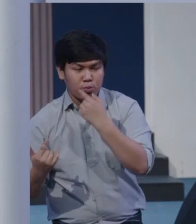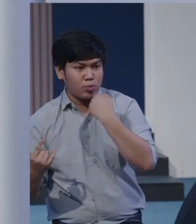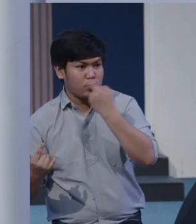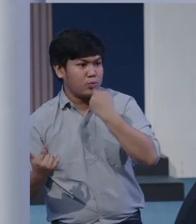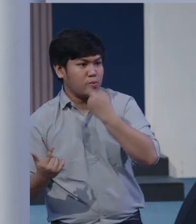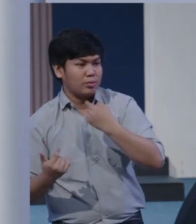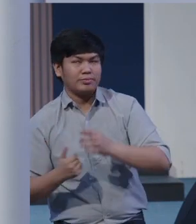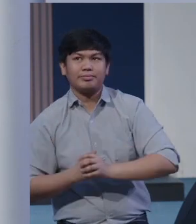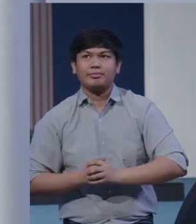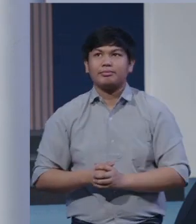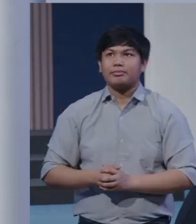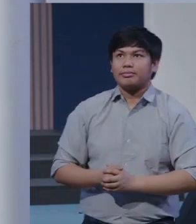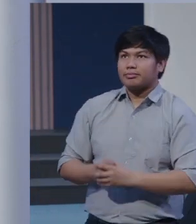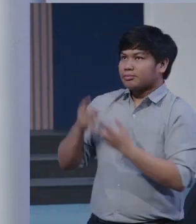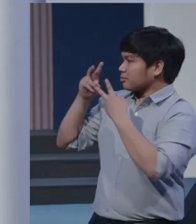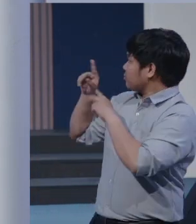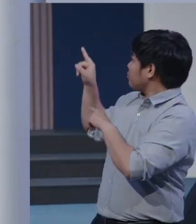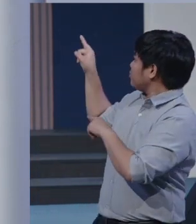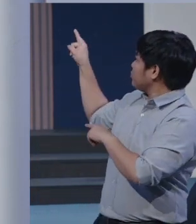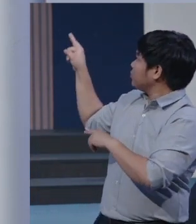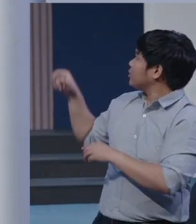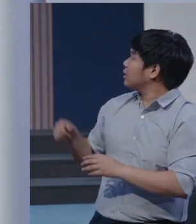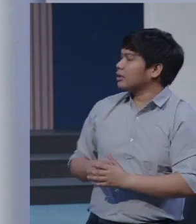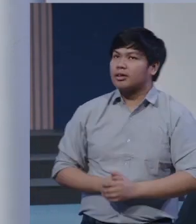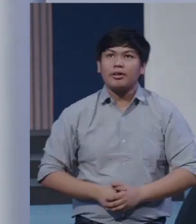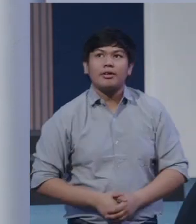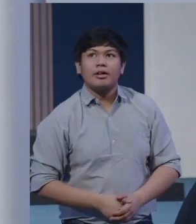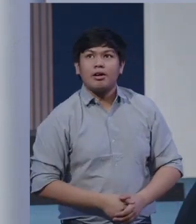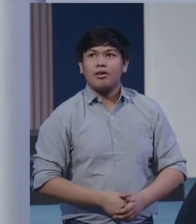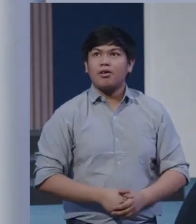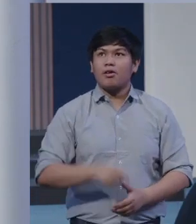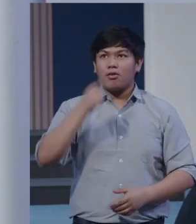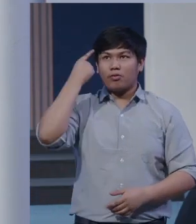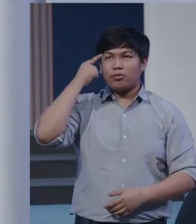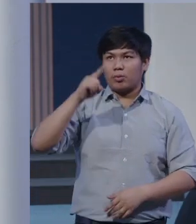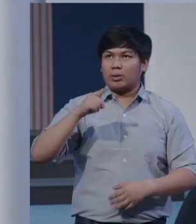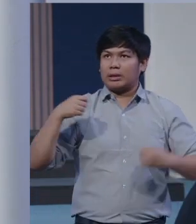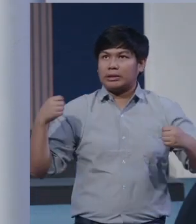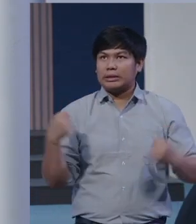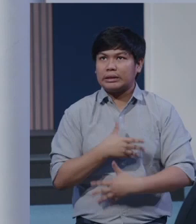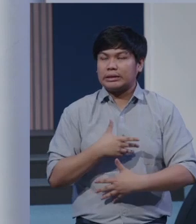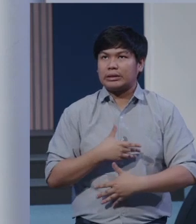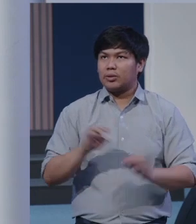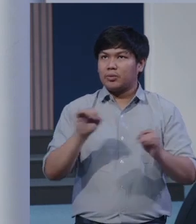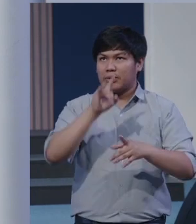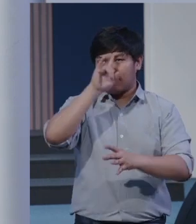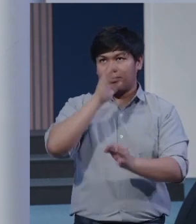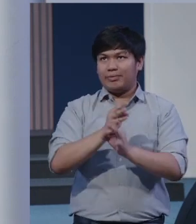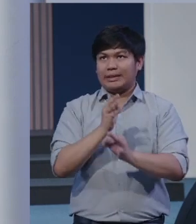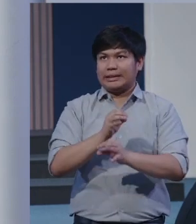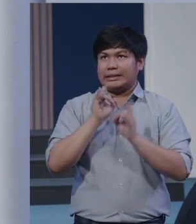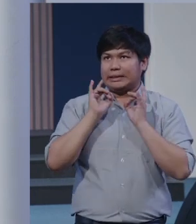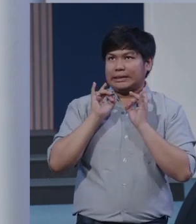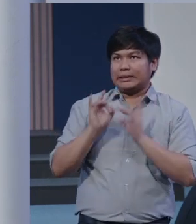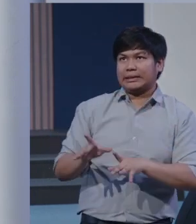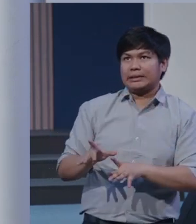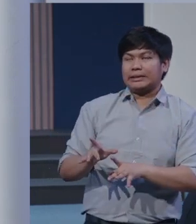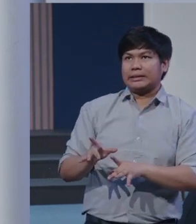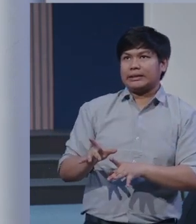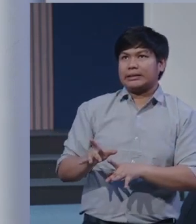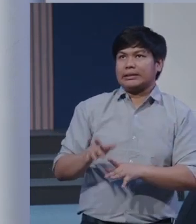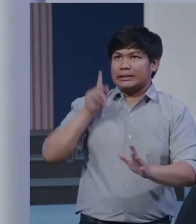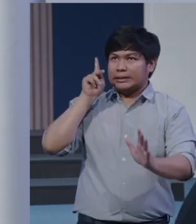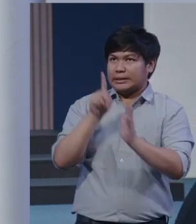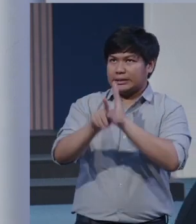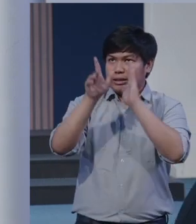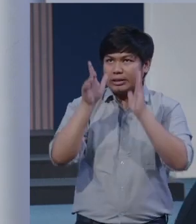enumeration but As for the cowardly the faithless the detestable As for